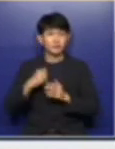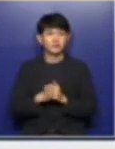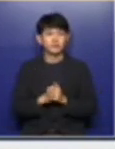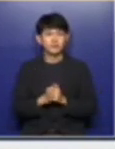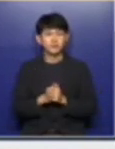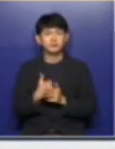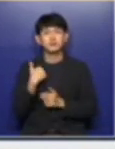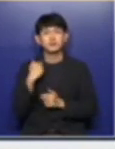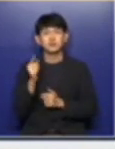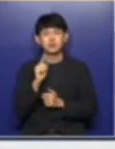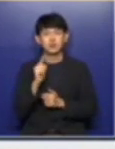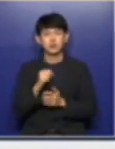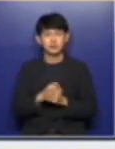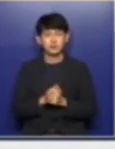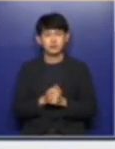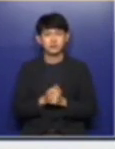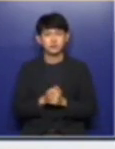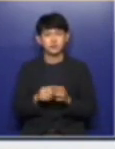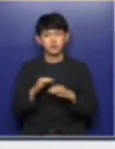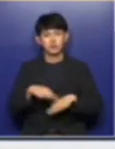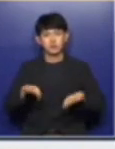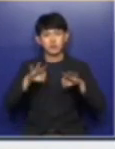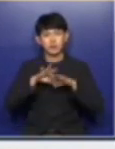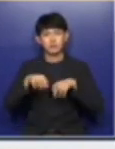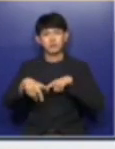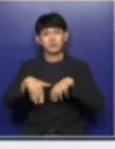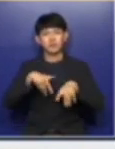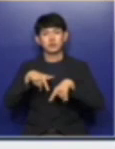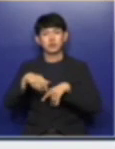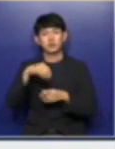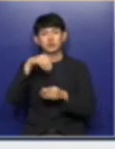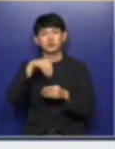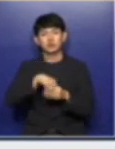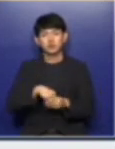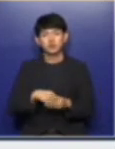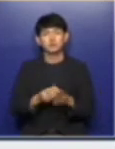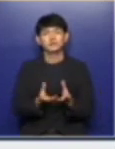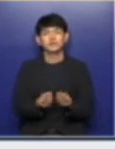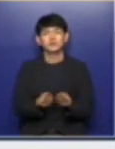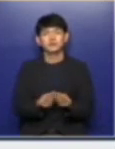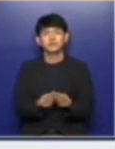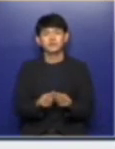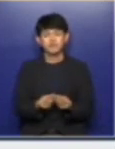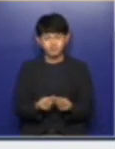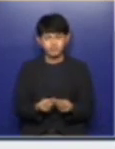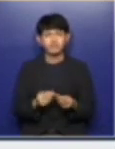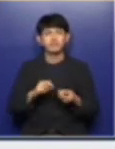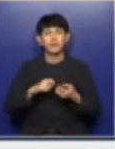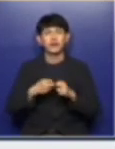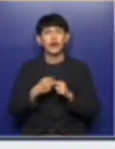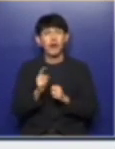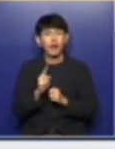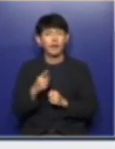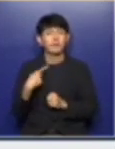ะเรื่องของความสำคัญของพี่น้องประชาชนในพื้นที่เขาจะสูญเสียอะไรเขาจะได้อะไร